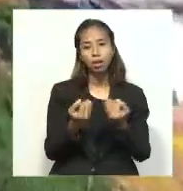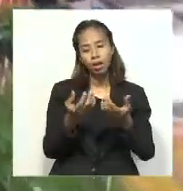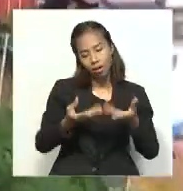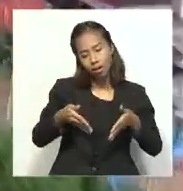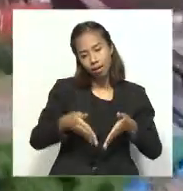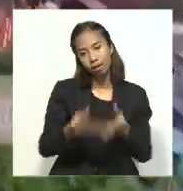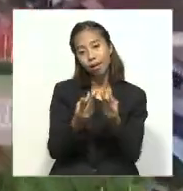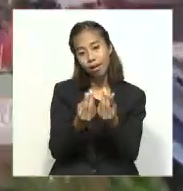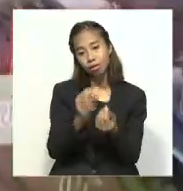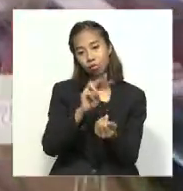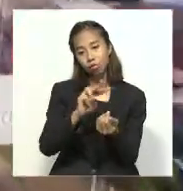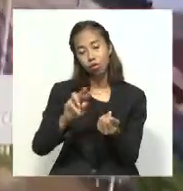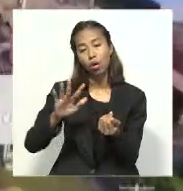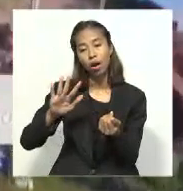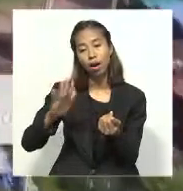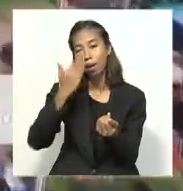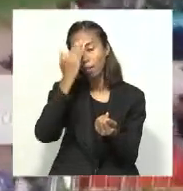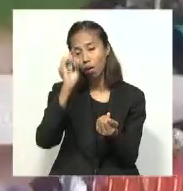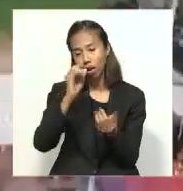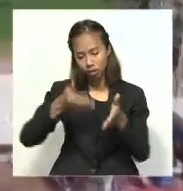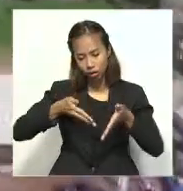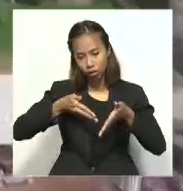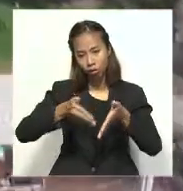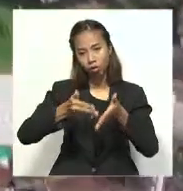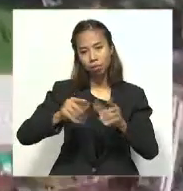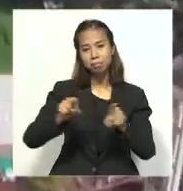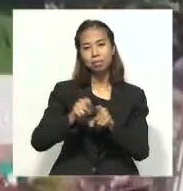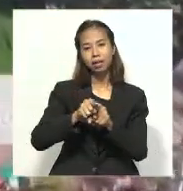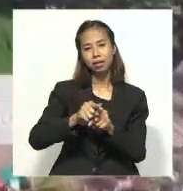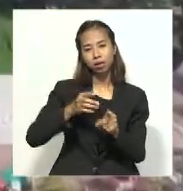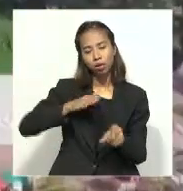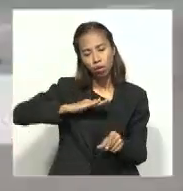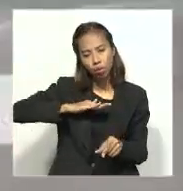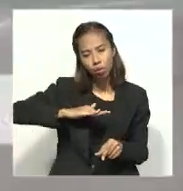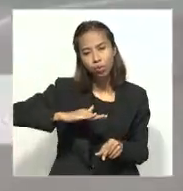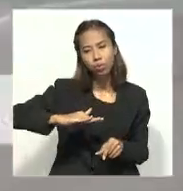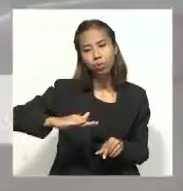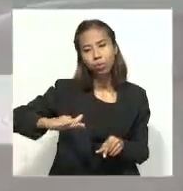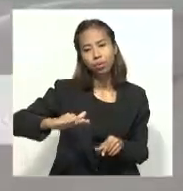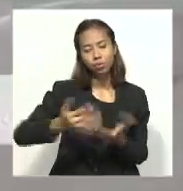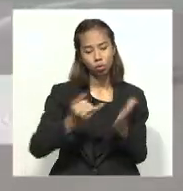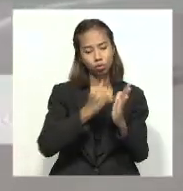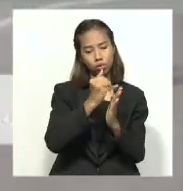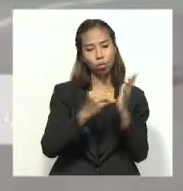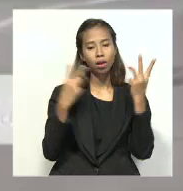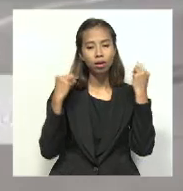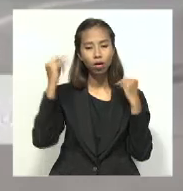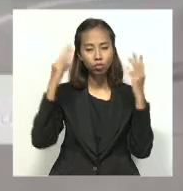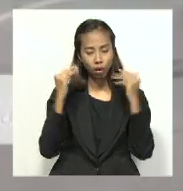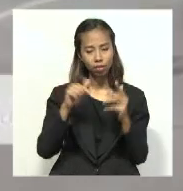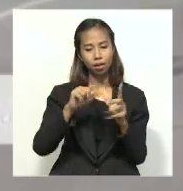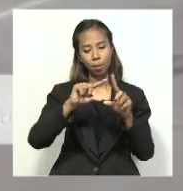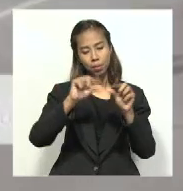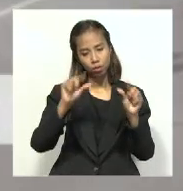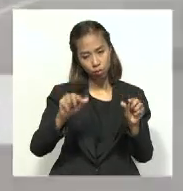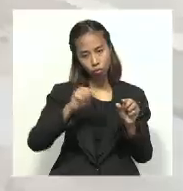นะครับด้วยกายภาพของถนนที่เป็นทางราบแล้วก็เชื่อมระหว่างนครสวรรค์ผ่านเพชรบูรณ์แล้วก็ไปถึงชัยภูมินะครับ